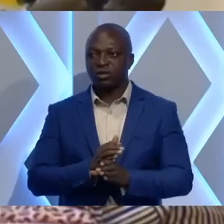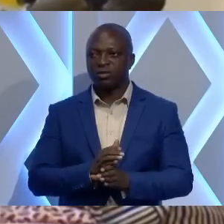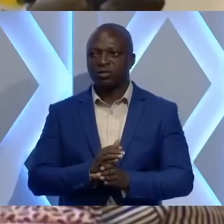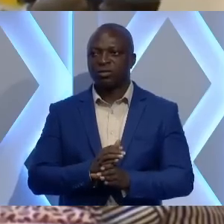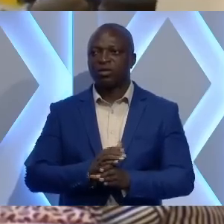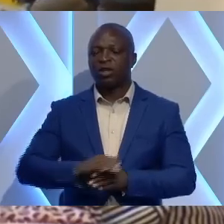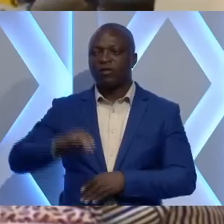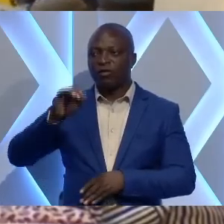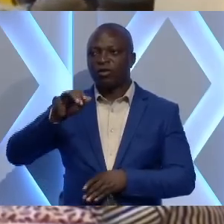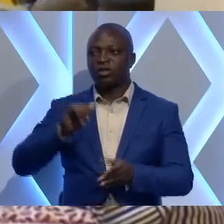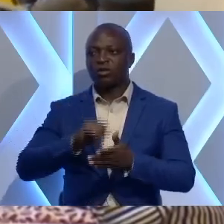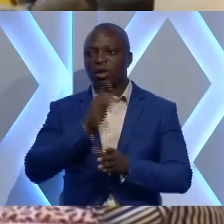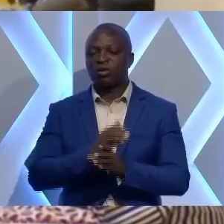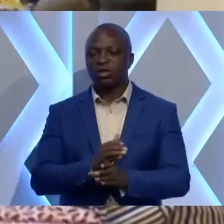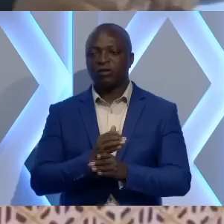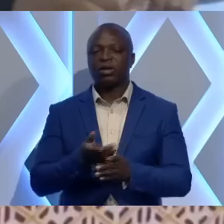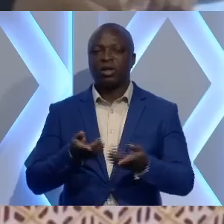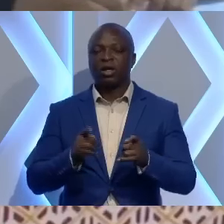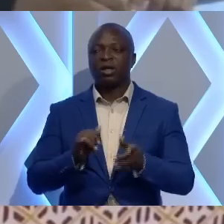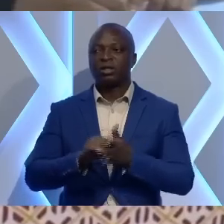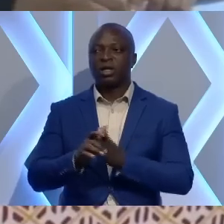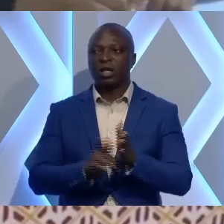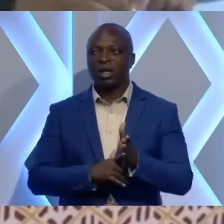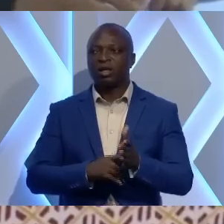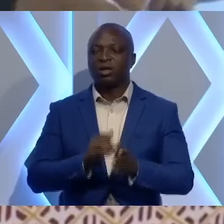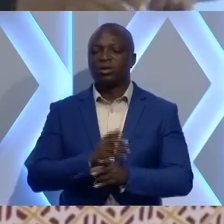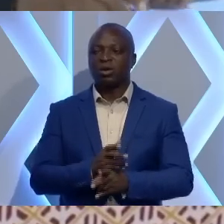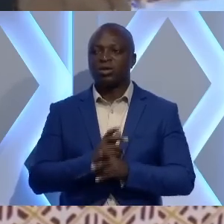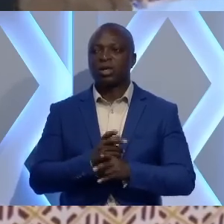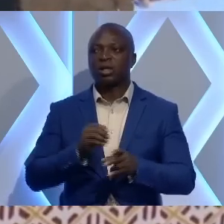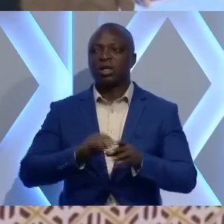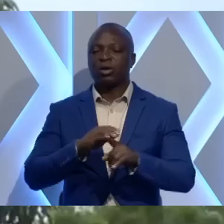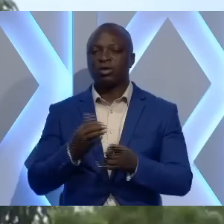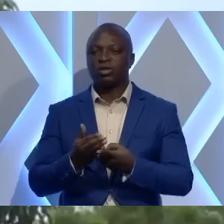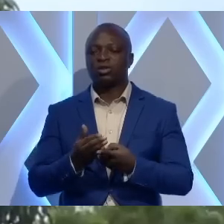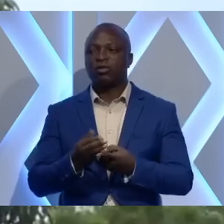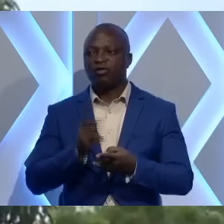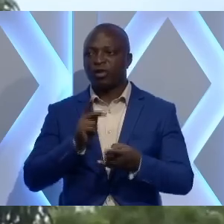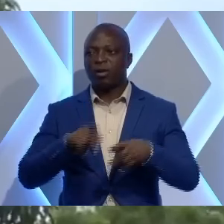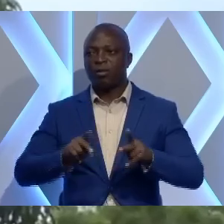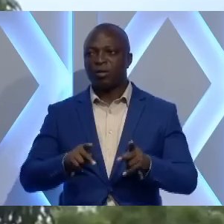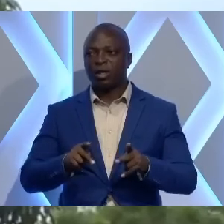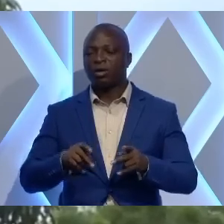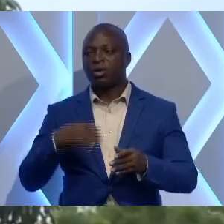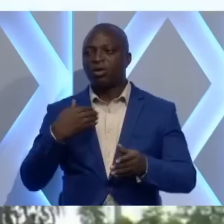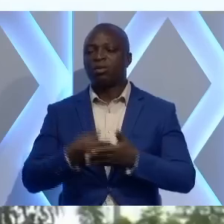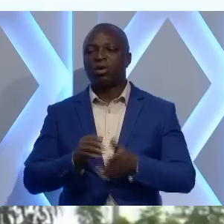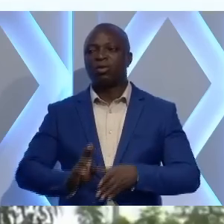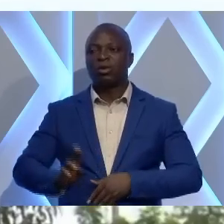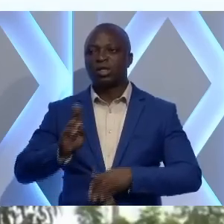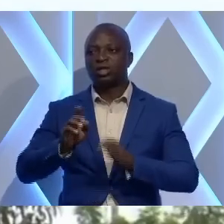que ça soit conservé lorsque c'est légal, ça soit conservé dans des conditions permettant une bonne